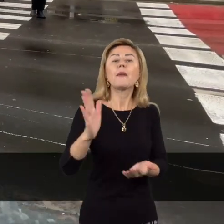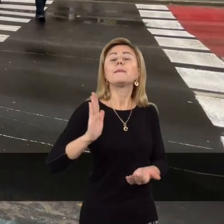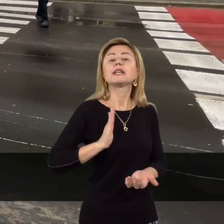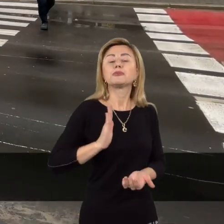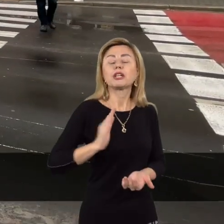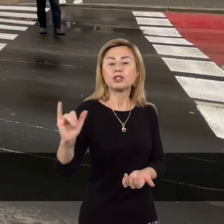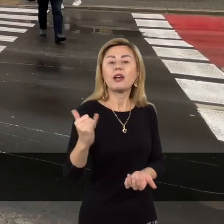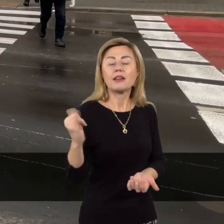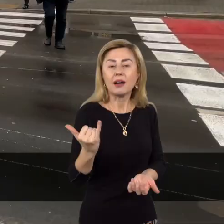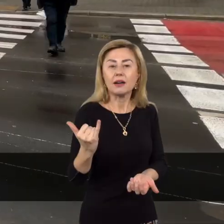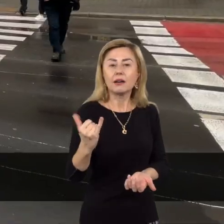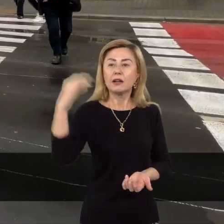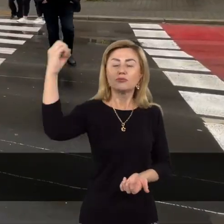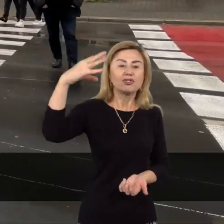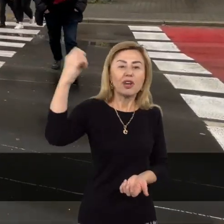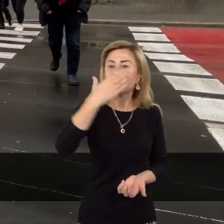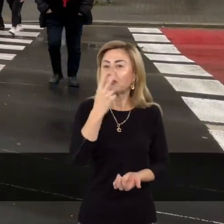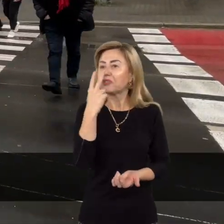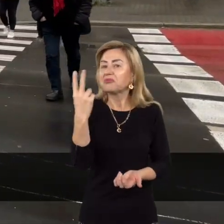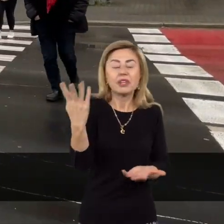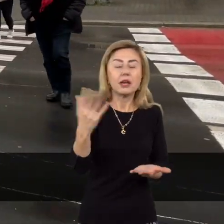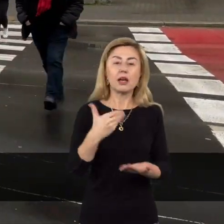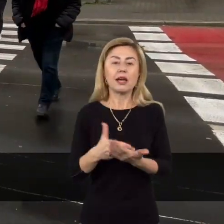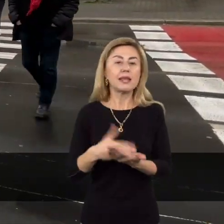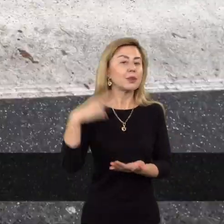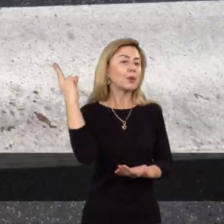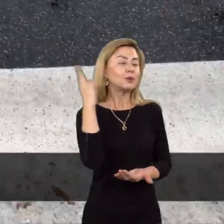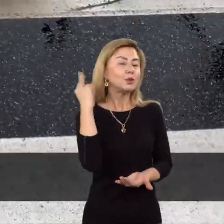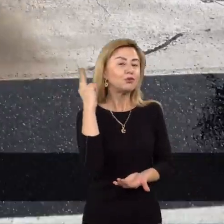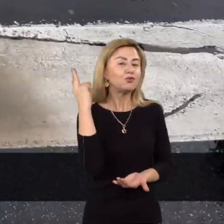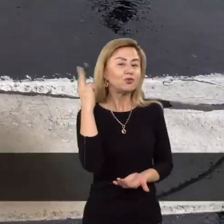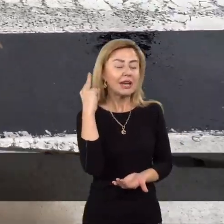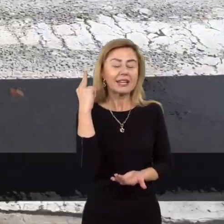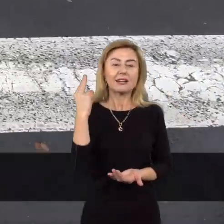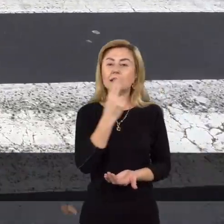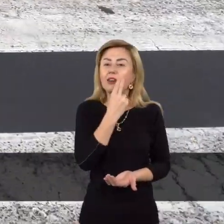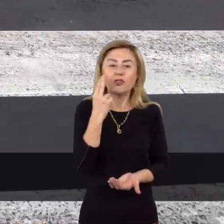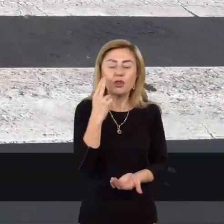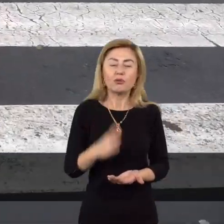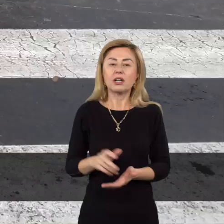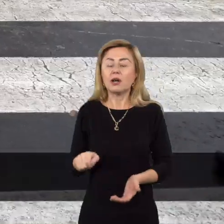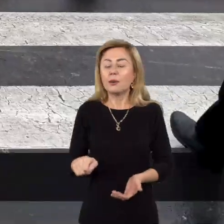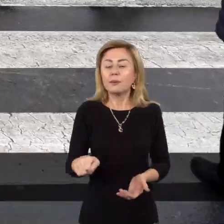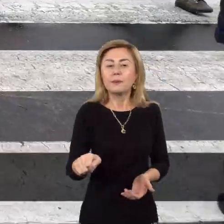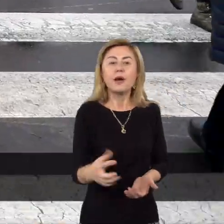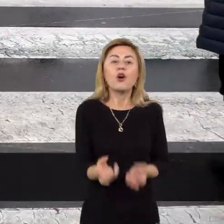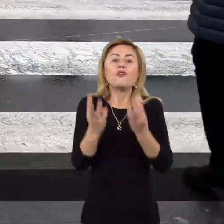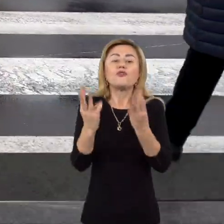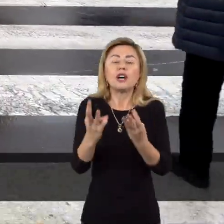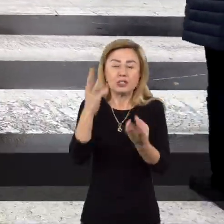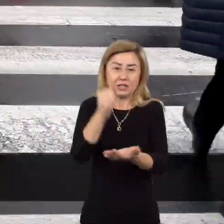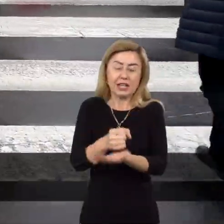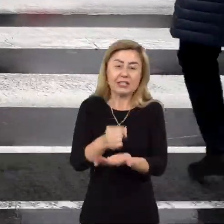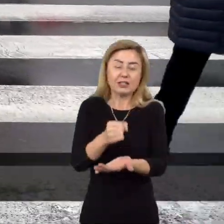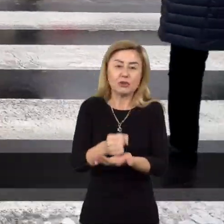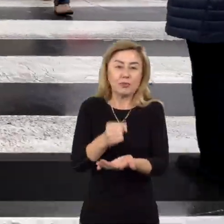zrobić bezpiecznie, przejść tą ulicę bezpiecznie, tak żeby nam, osobom niewidomym, niedowidzącym się nic nie stało,